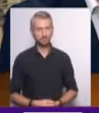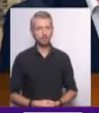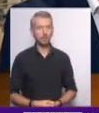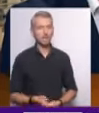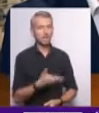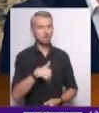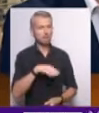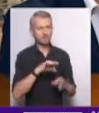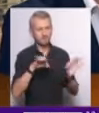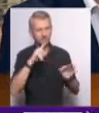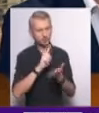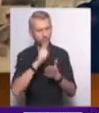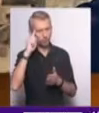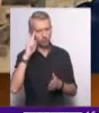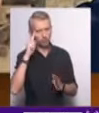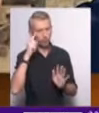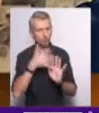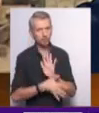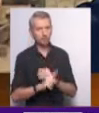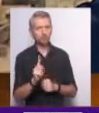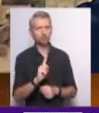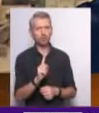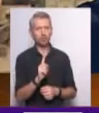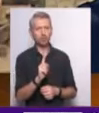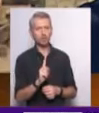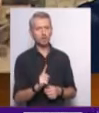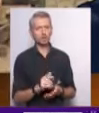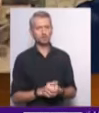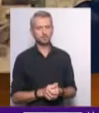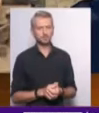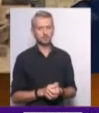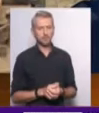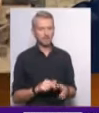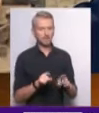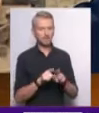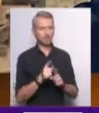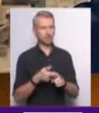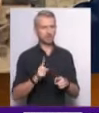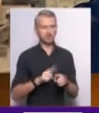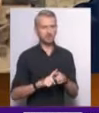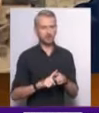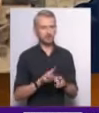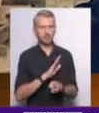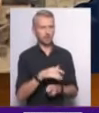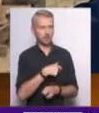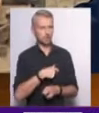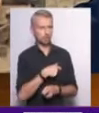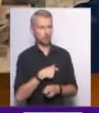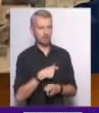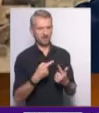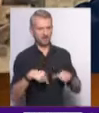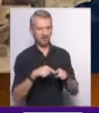ми всі прекрасно маємо розуміти, що правильно, ну і все ж таки, це не депутатська фракція